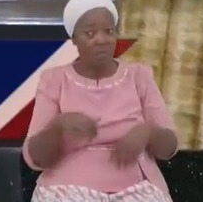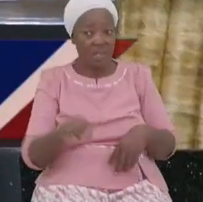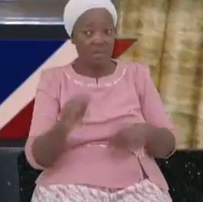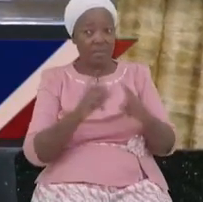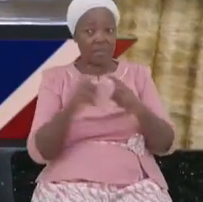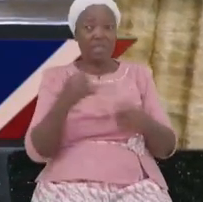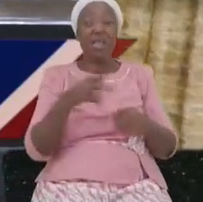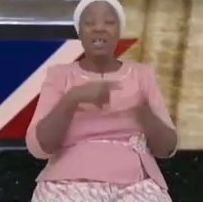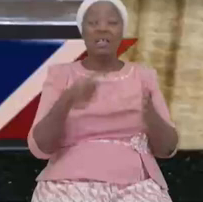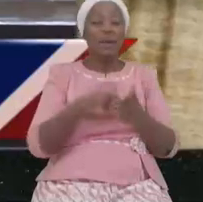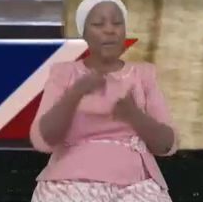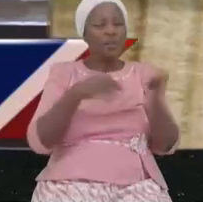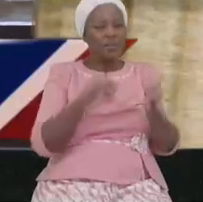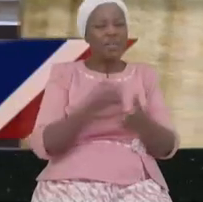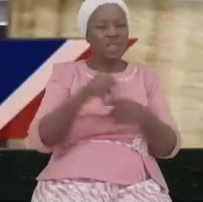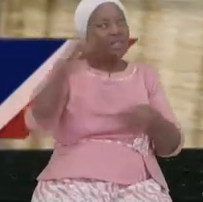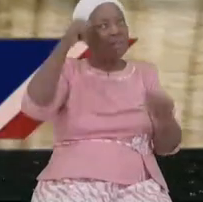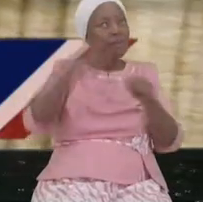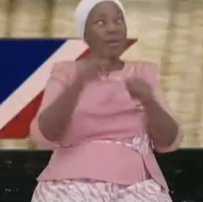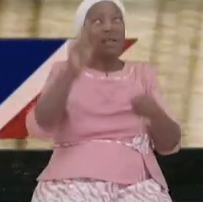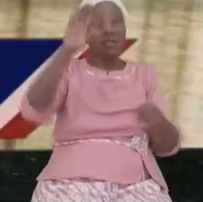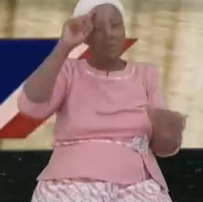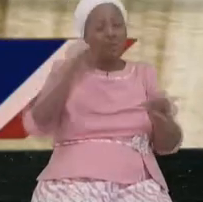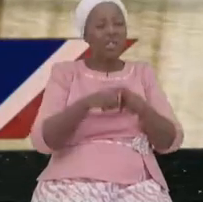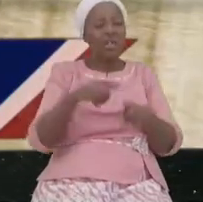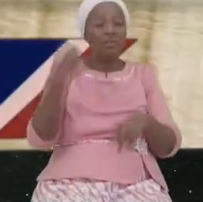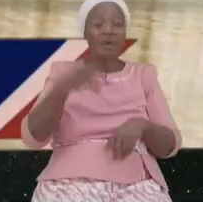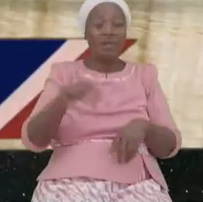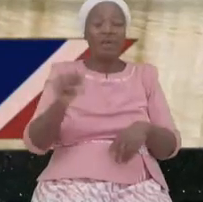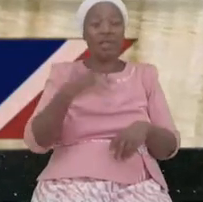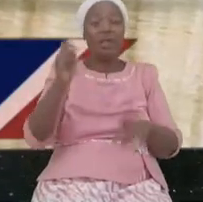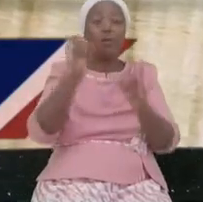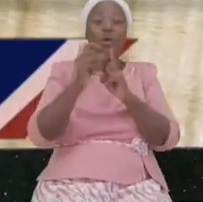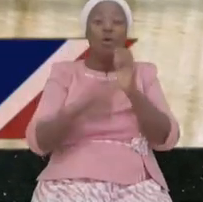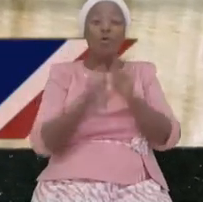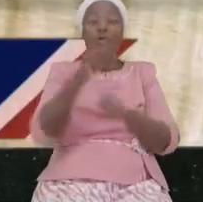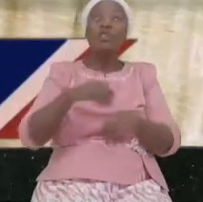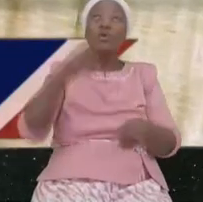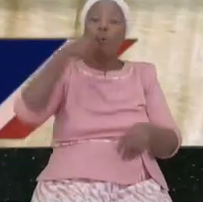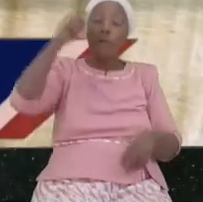rappelle toujours son alliance, ses promesses pour mille génération.